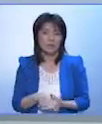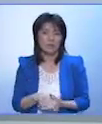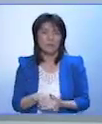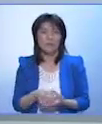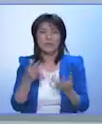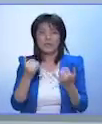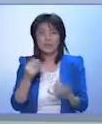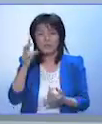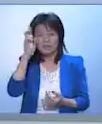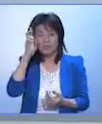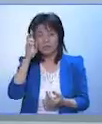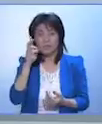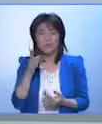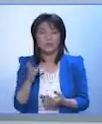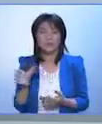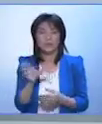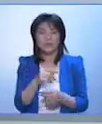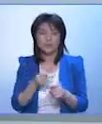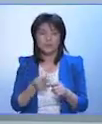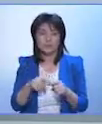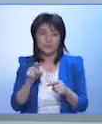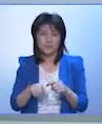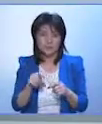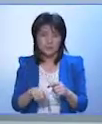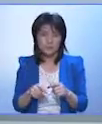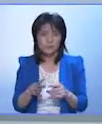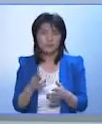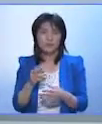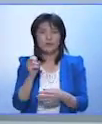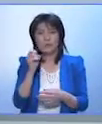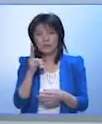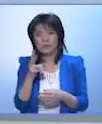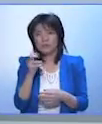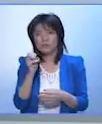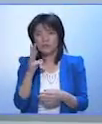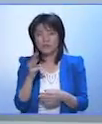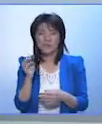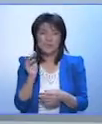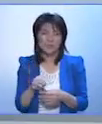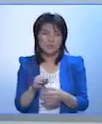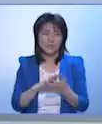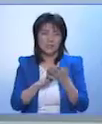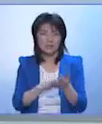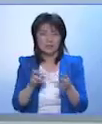сот орындаушылардың қарауында 13 мыңнан астам орындау парағы болды.